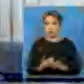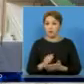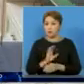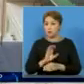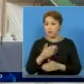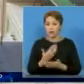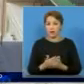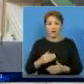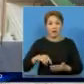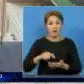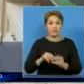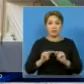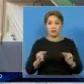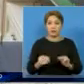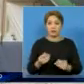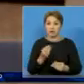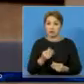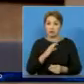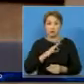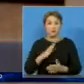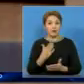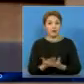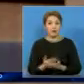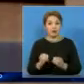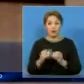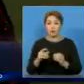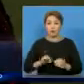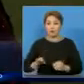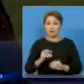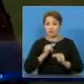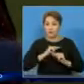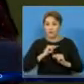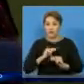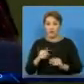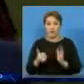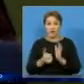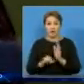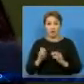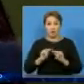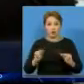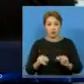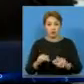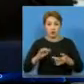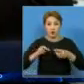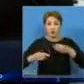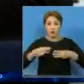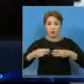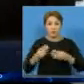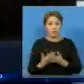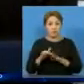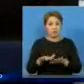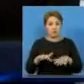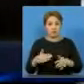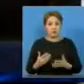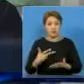алды. Қала ұстаздары қаржылай қолдауға ие болды. Ал 12 ауданда еңбек етіп жатқан 600 астам мұғалімге онлайн сабаққа қажетті компьютер сатып